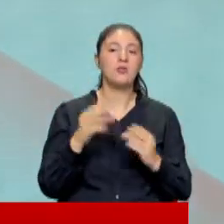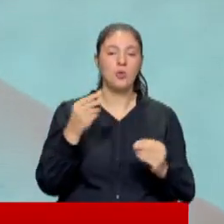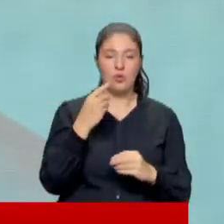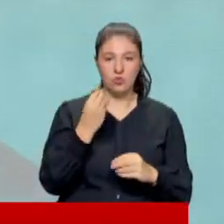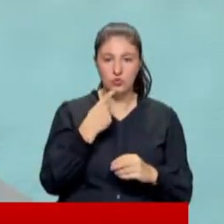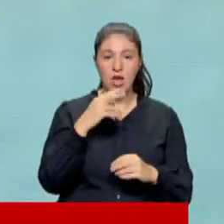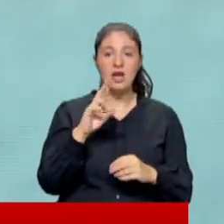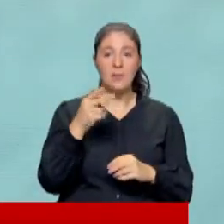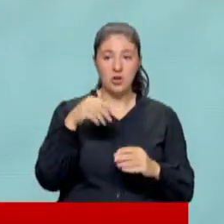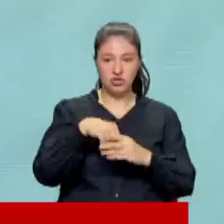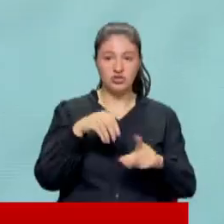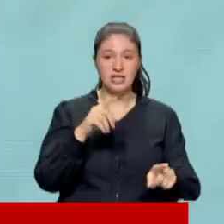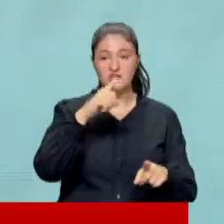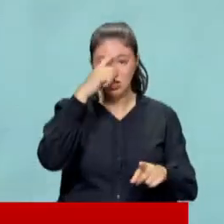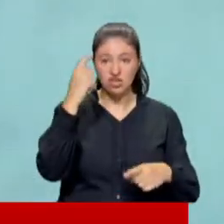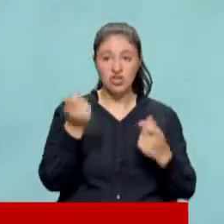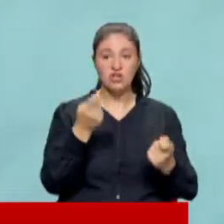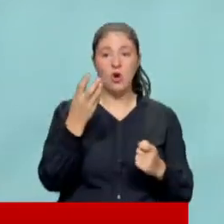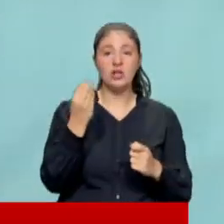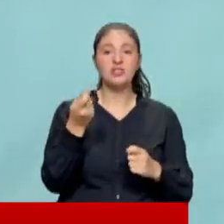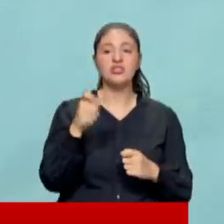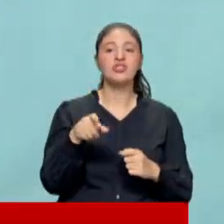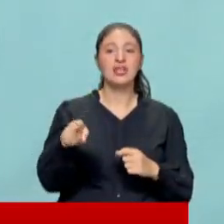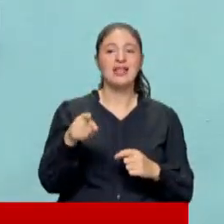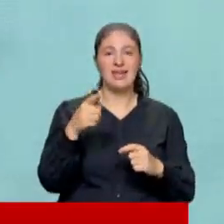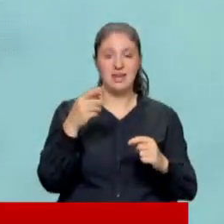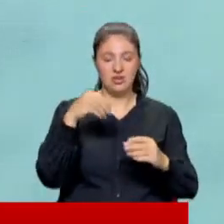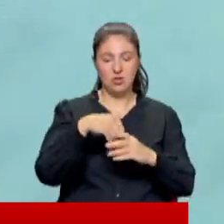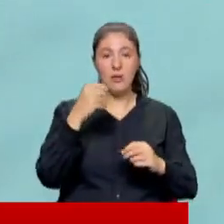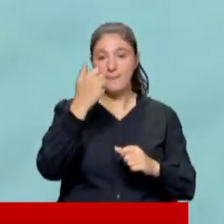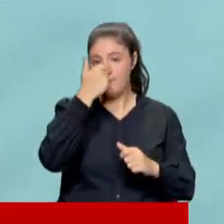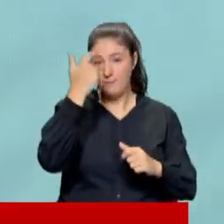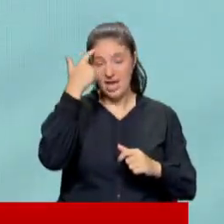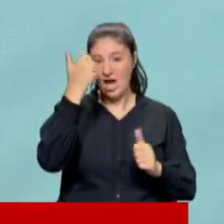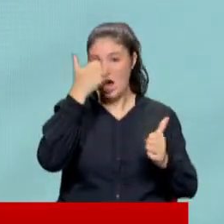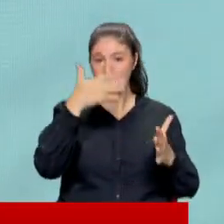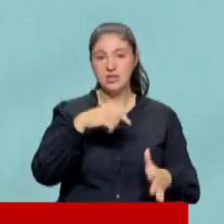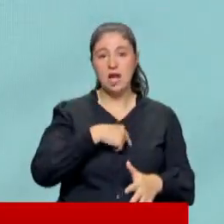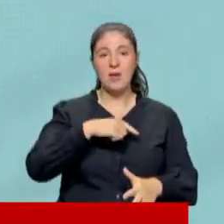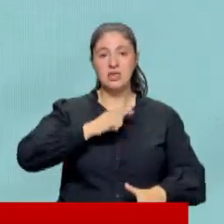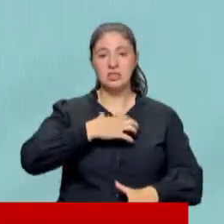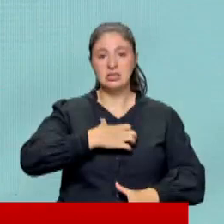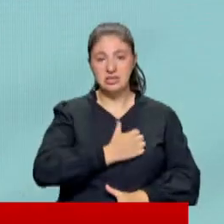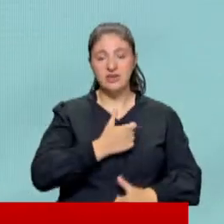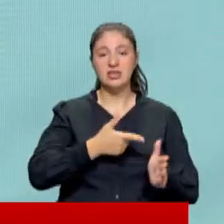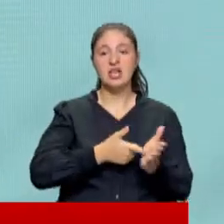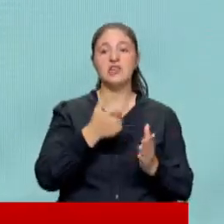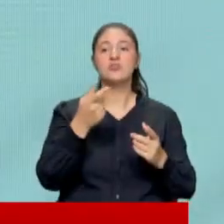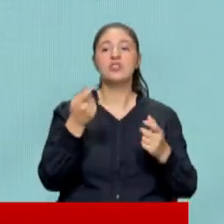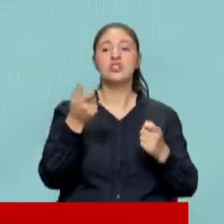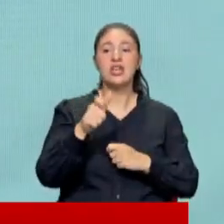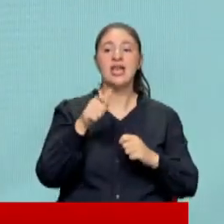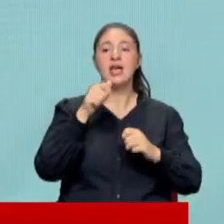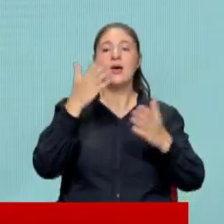sıcakta çalıştırılan işçilere de yer veren İSİK Meclisi, beyin kanaması, kalp krizi vakalarına ve tarım işçilerinin serinlemek